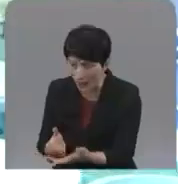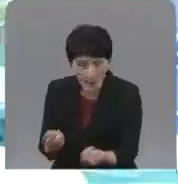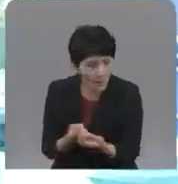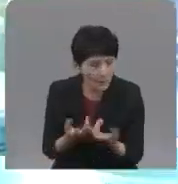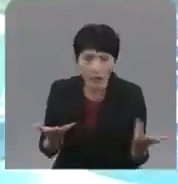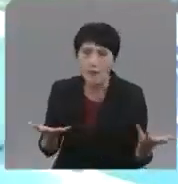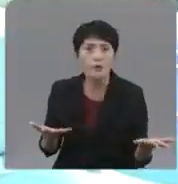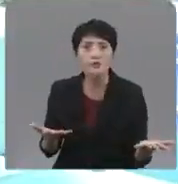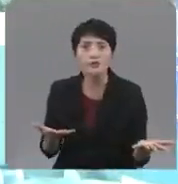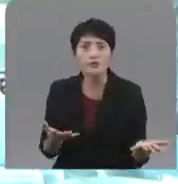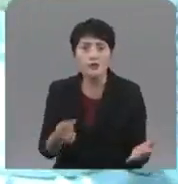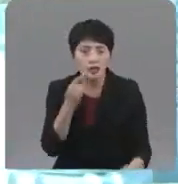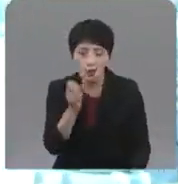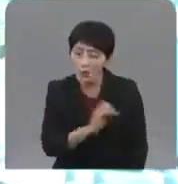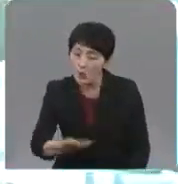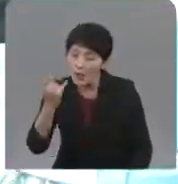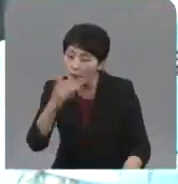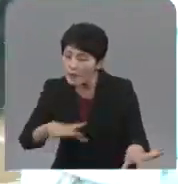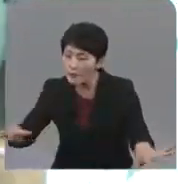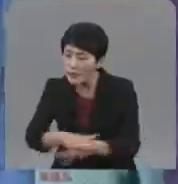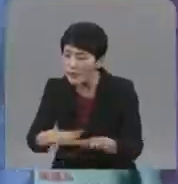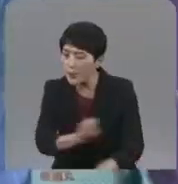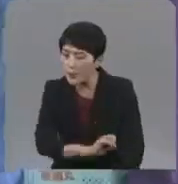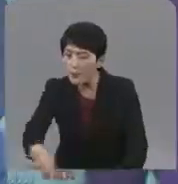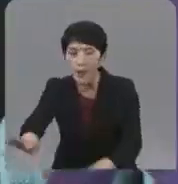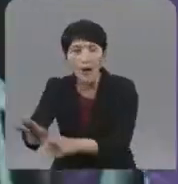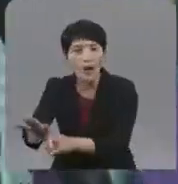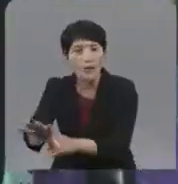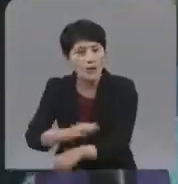nippons, mais aussi leurs pays voisins y restent toujours